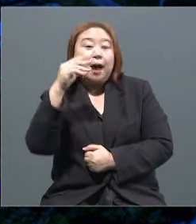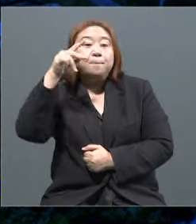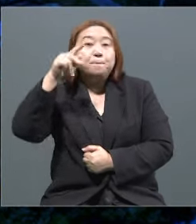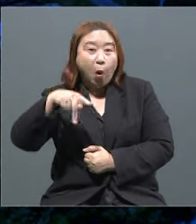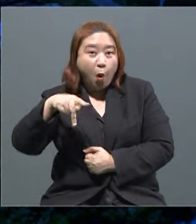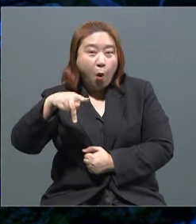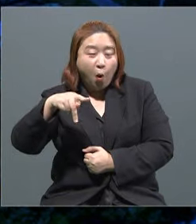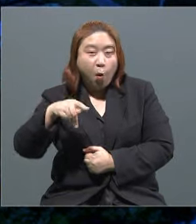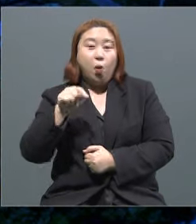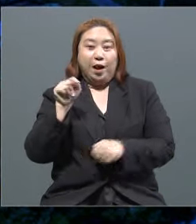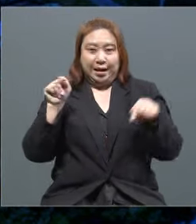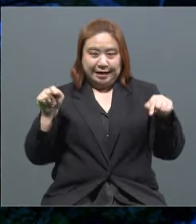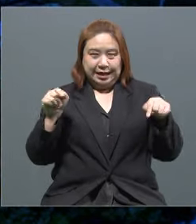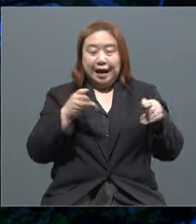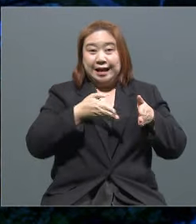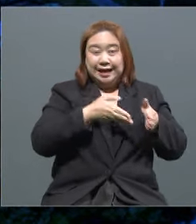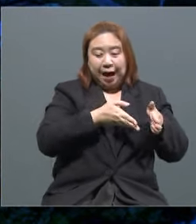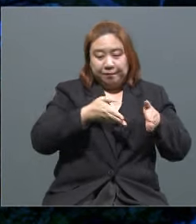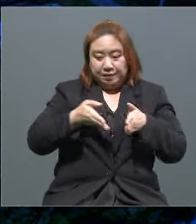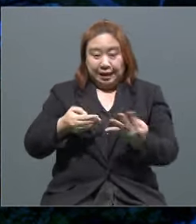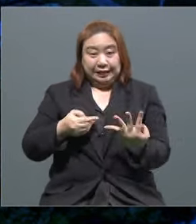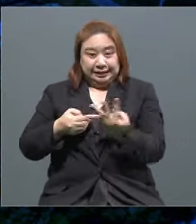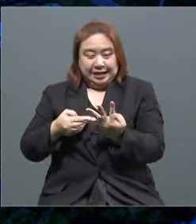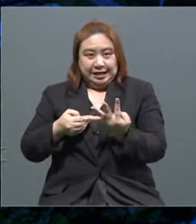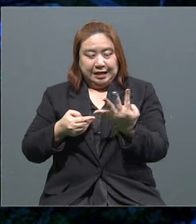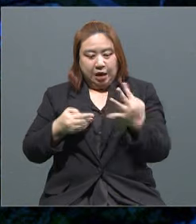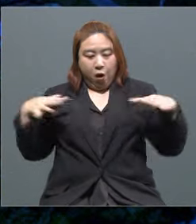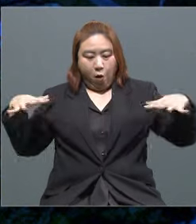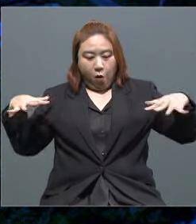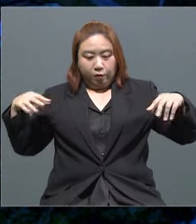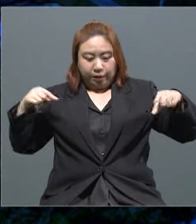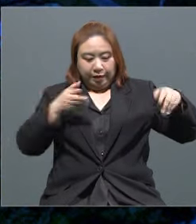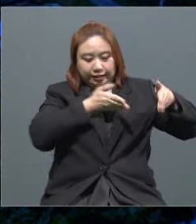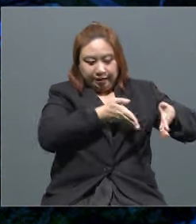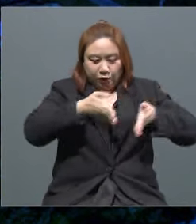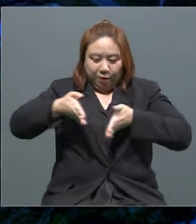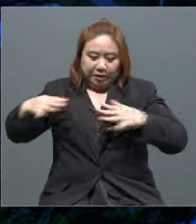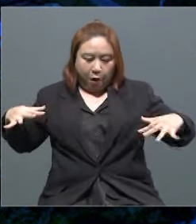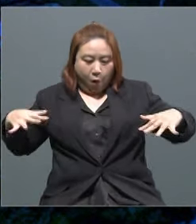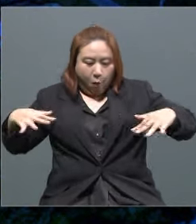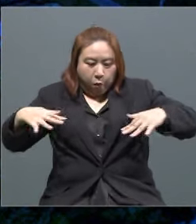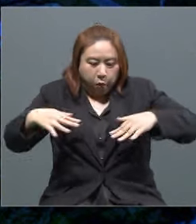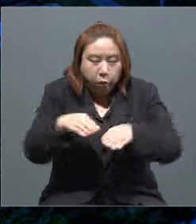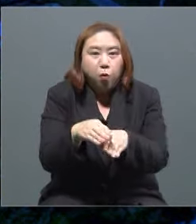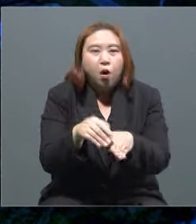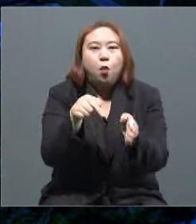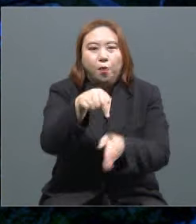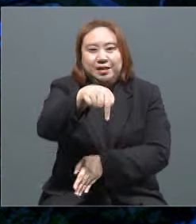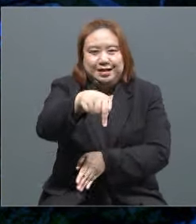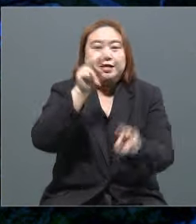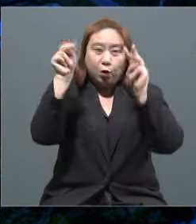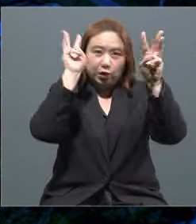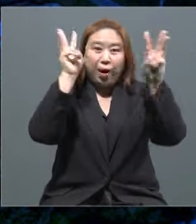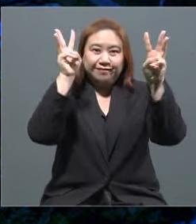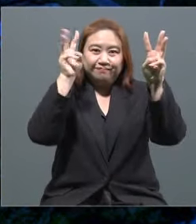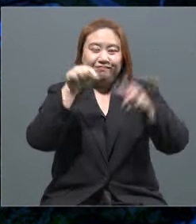ปิงวังยมน่านเนี่ยจะมารวมกันครบสี่สายก็ที่ปากน้ำโพตรงนี้แหละที่นครสวรรค์ปริมาณน้ำเนี่ยตรงนี้เ